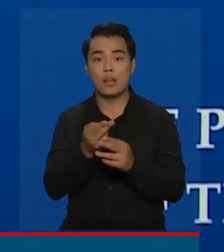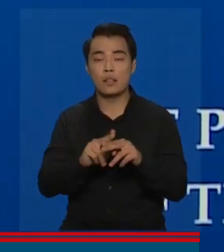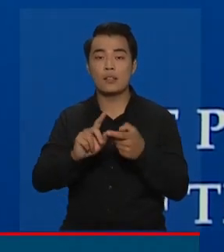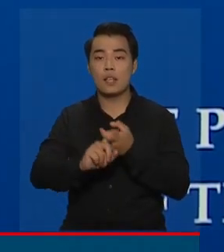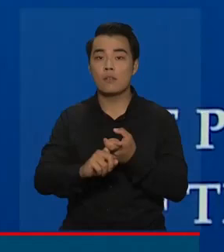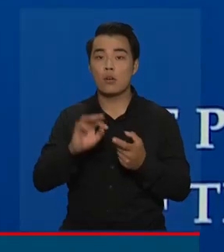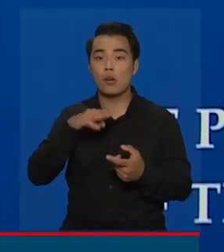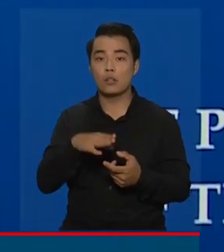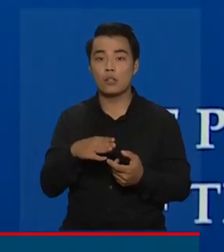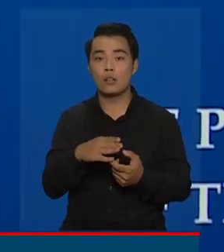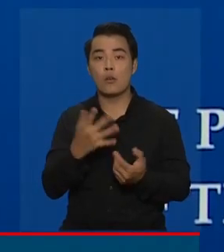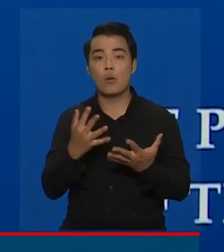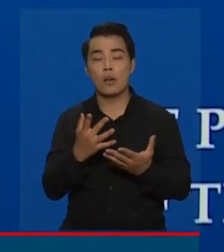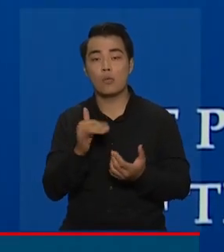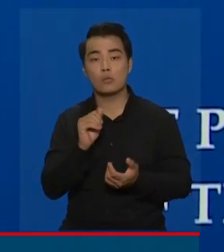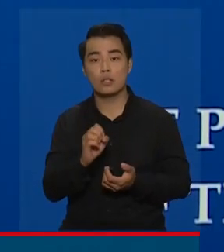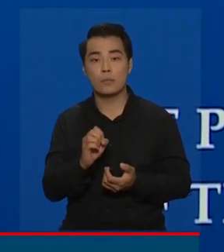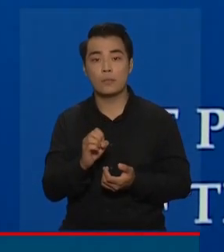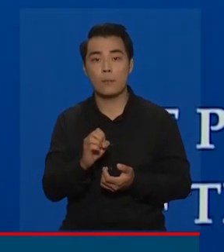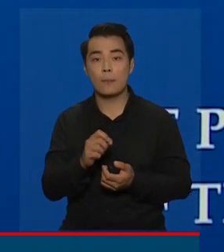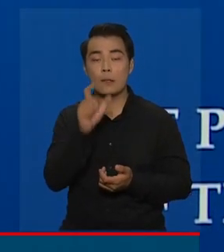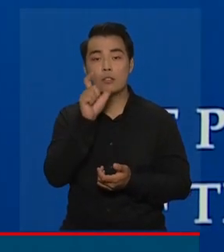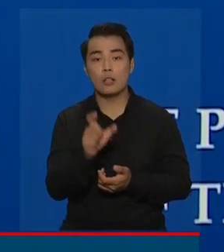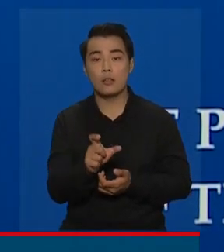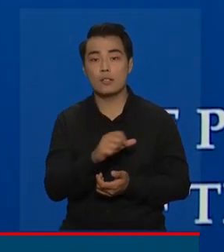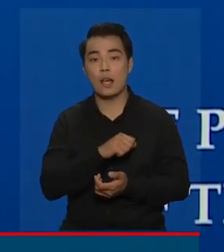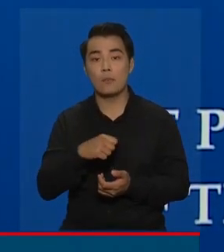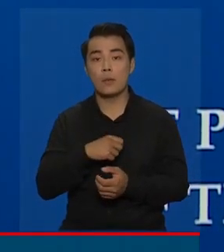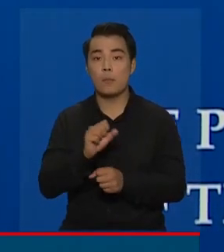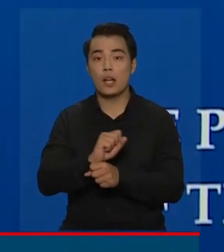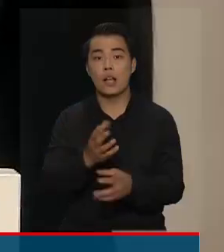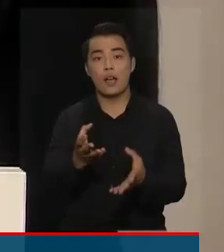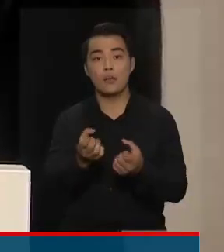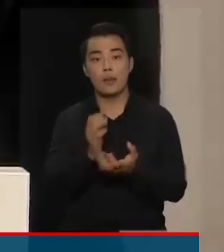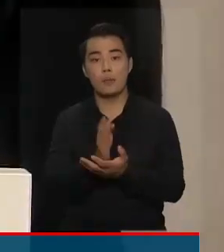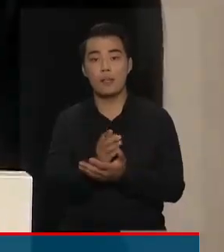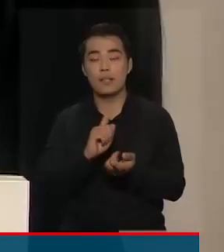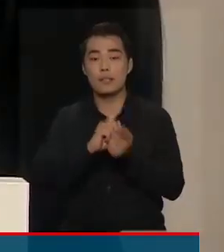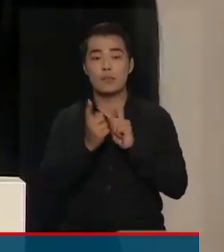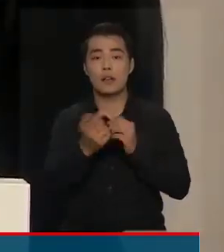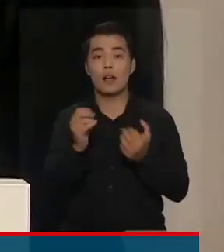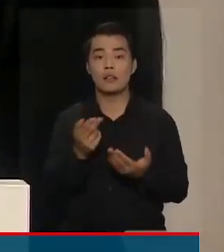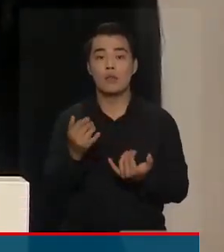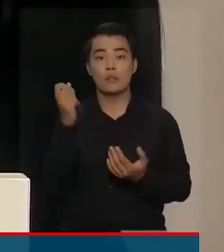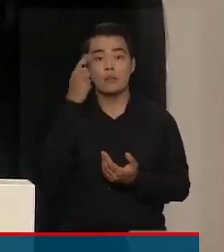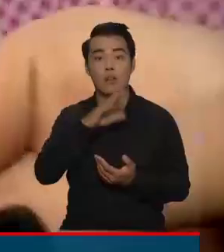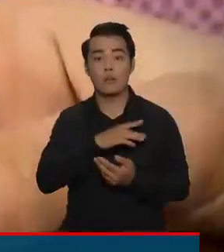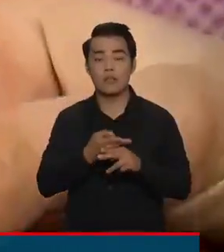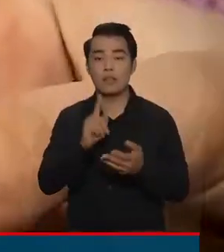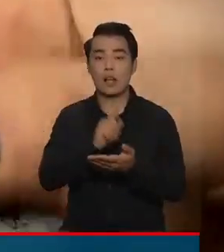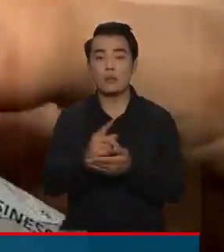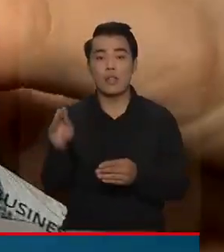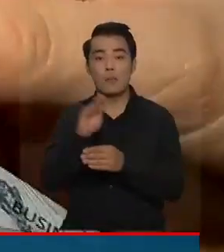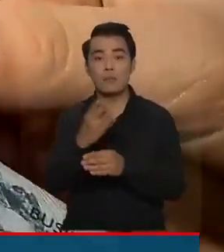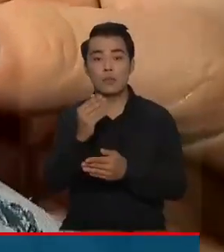от того, насколько человек использует транспортные средства. Изменения, как сегодня выяснилось, могут коснуться и налога на